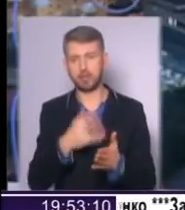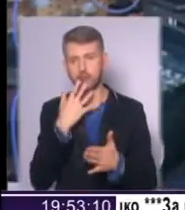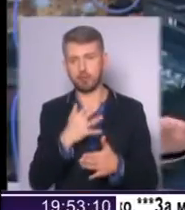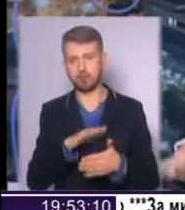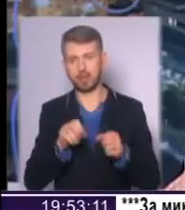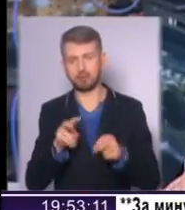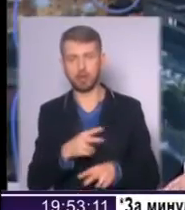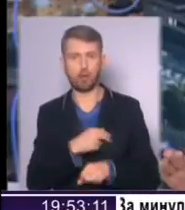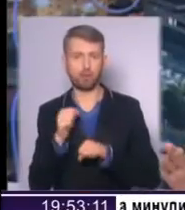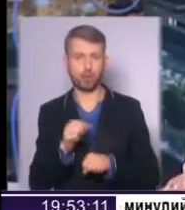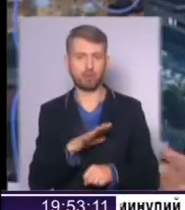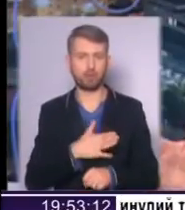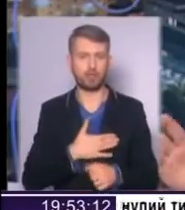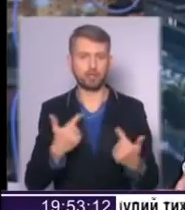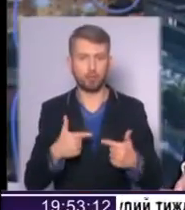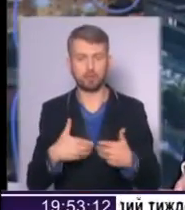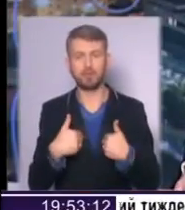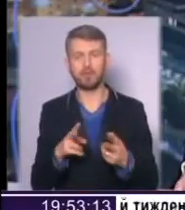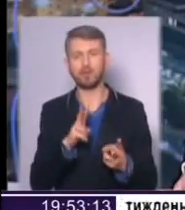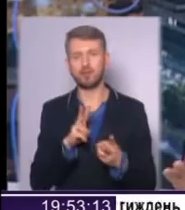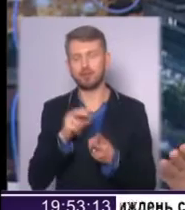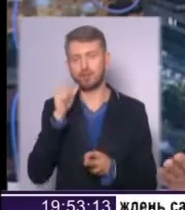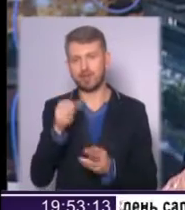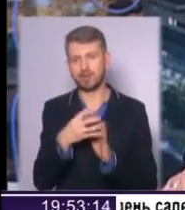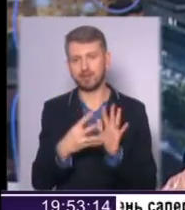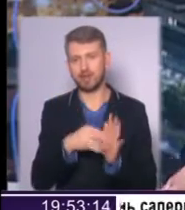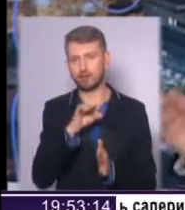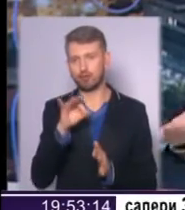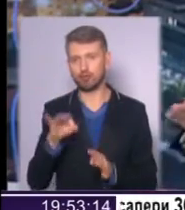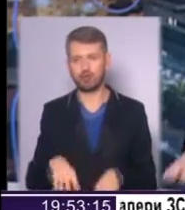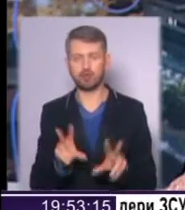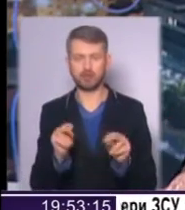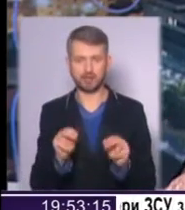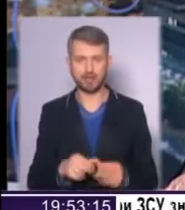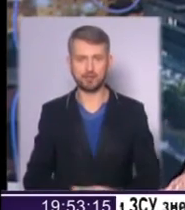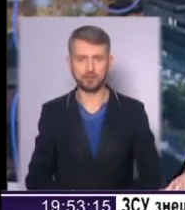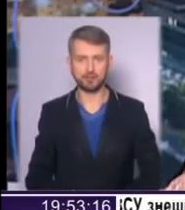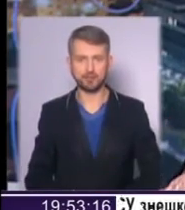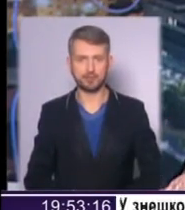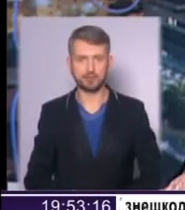оборони, був гостем нашої студії. Зараз пауза, потім з наступним гостем на наступні теми. Будьте з нами.